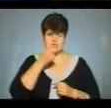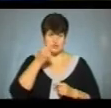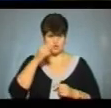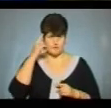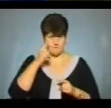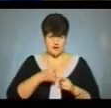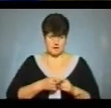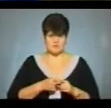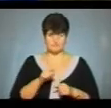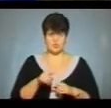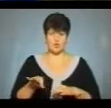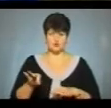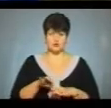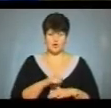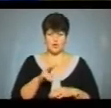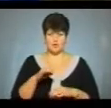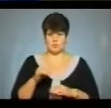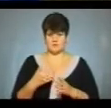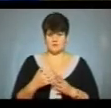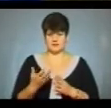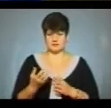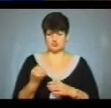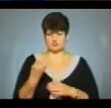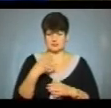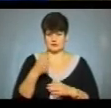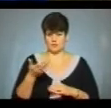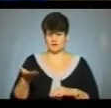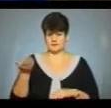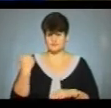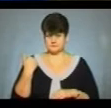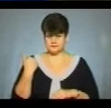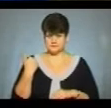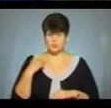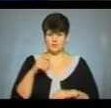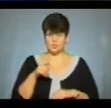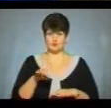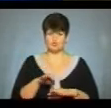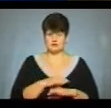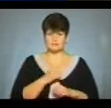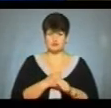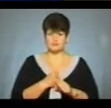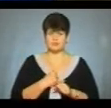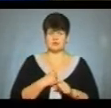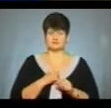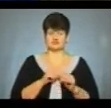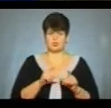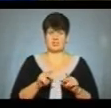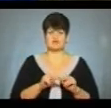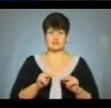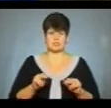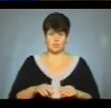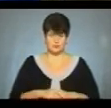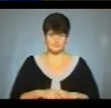брата. Вони одружилися з Любою десь приблизно скільки? 14 років тому, бо його дружина Люба працювала на школі вчителькою.